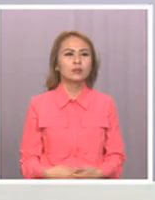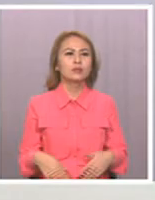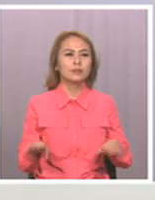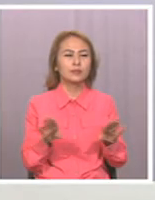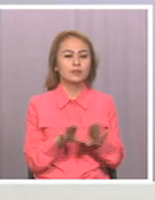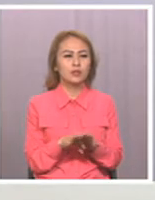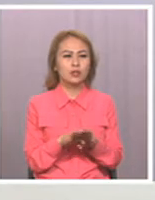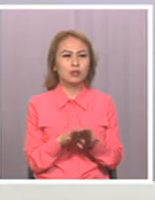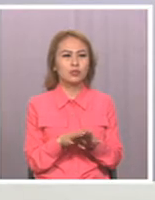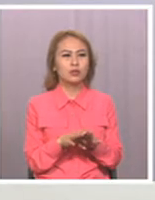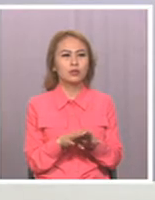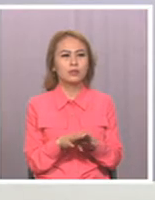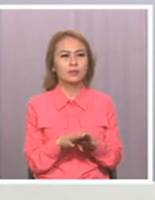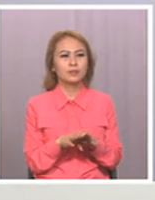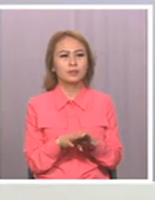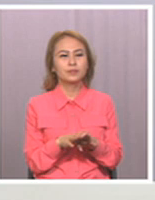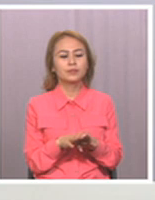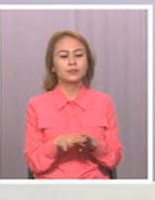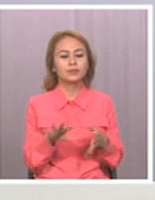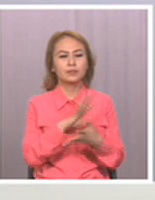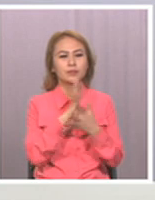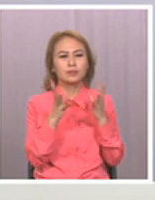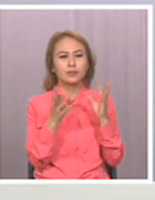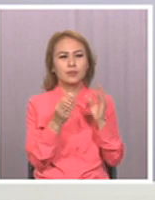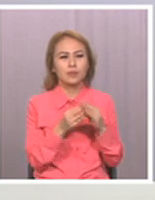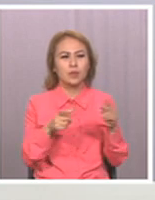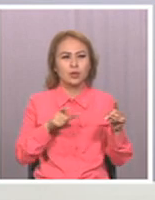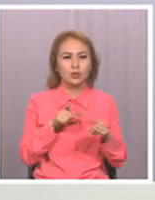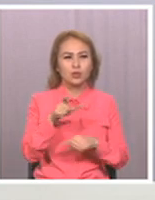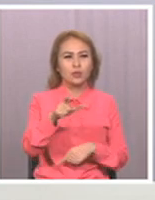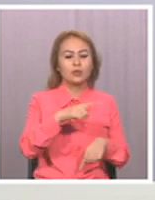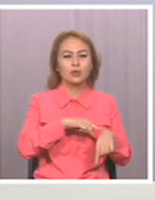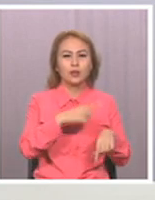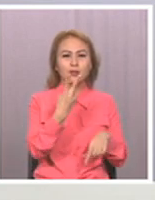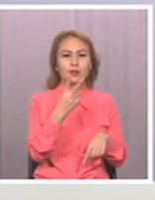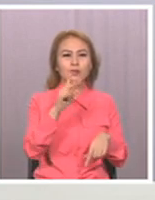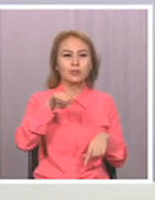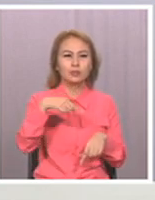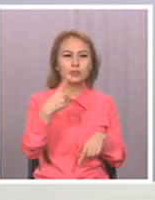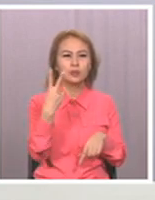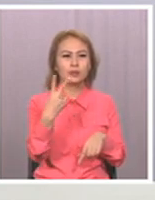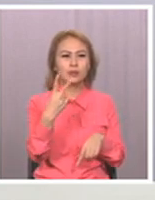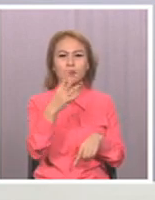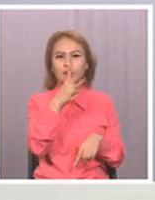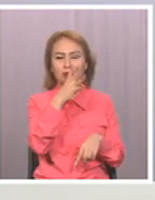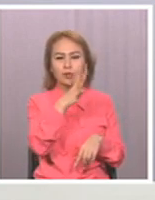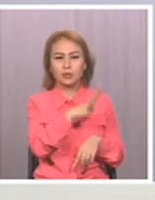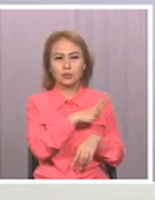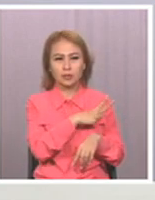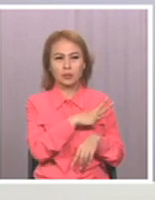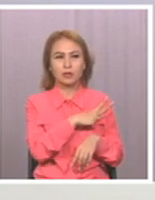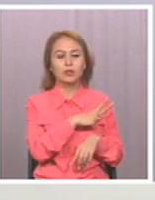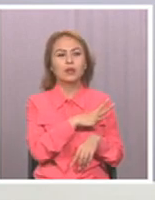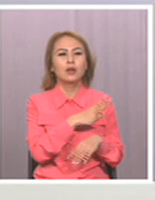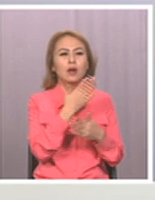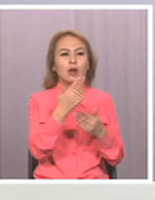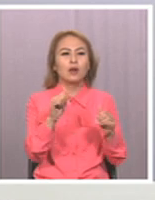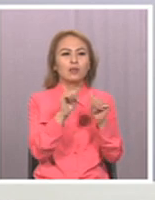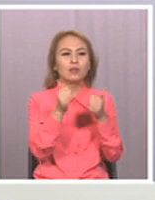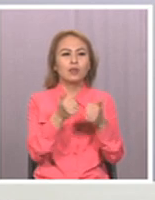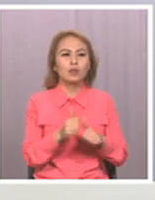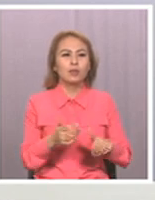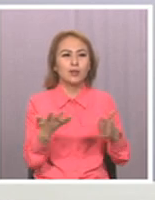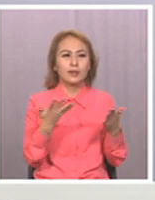уақыт шамаларын қосып, ол барлығы жолға 2.2 сағат жұмсағанын көрдік. Ал енді формулаға